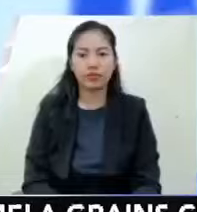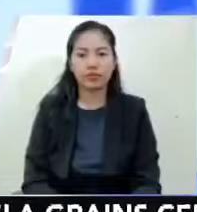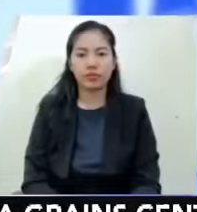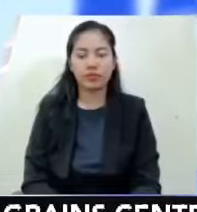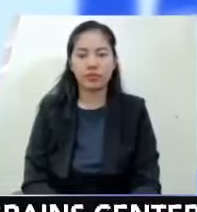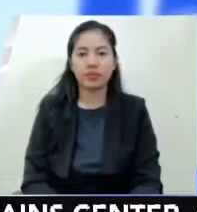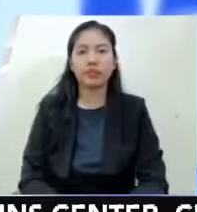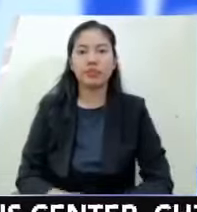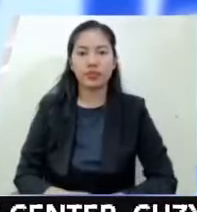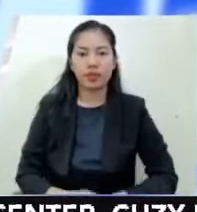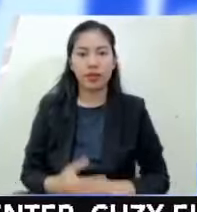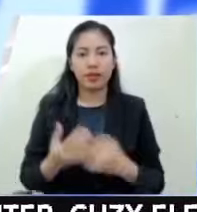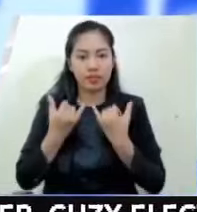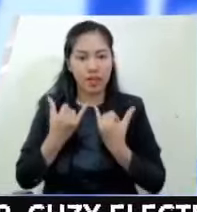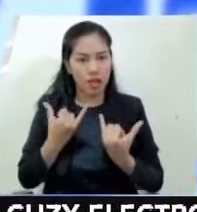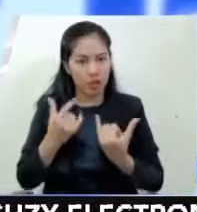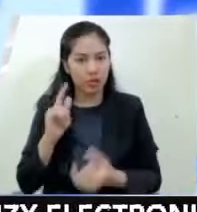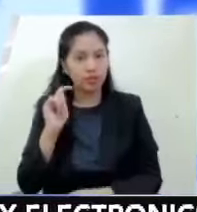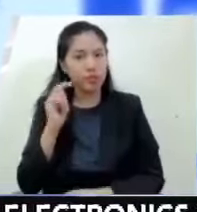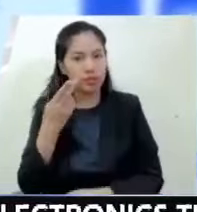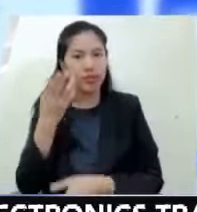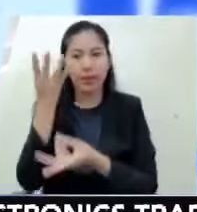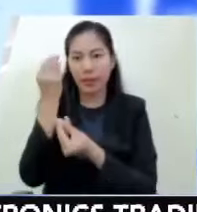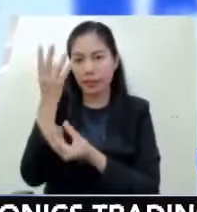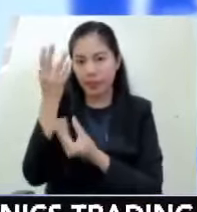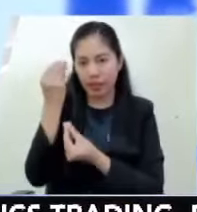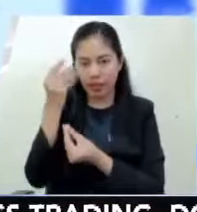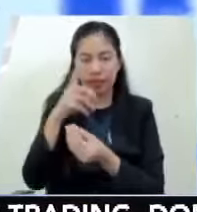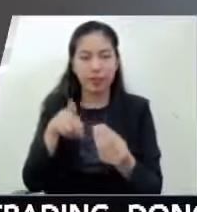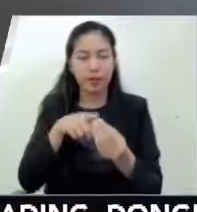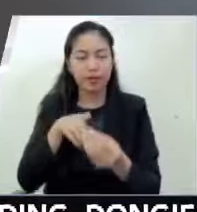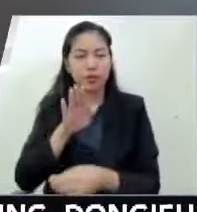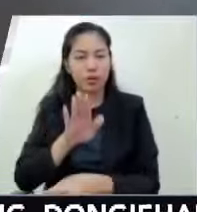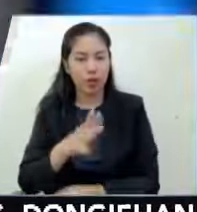ng Webes update sa inyong paboritong K-pop idols.